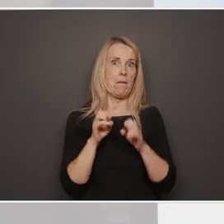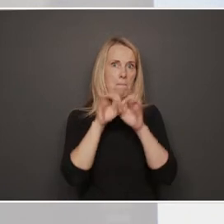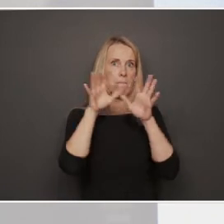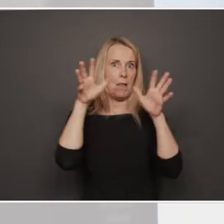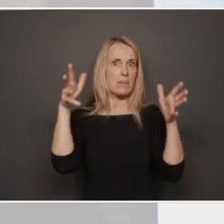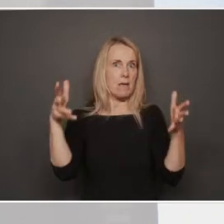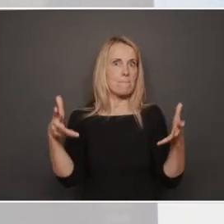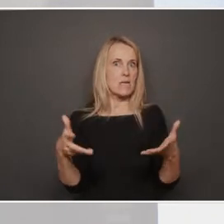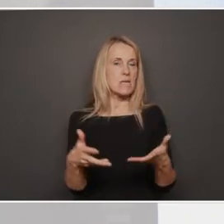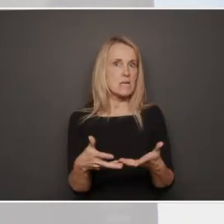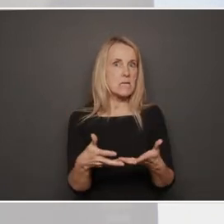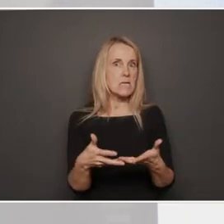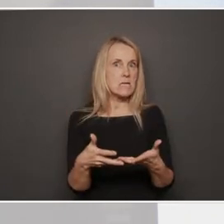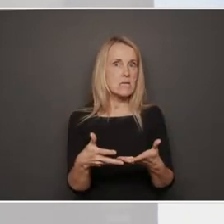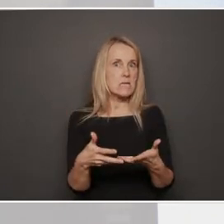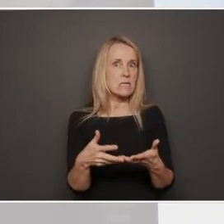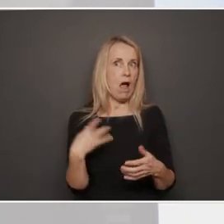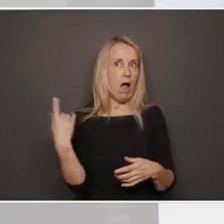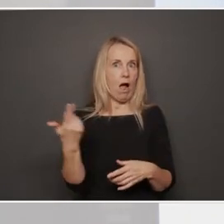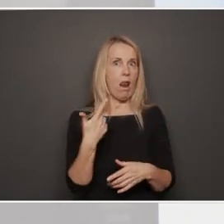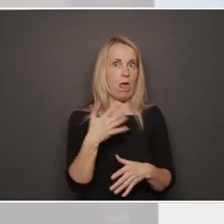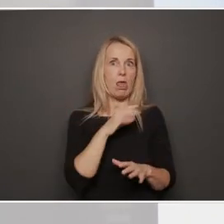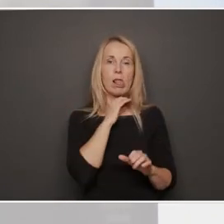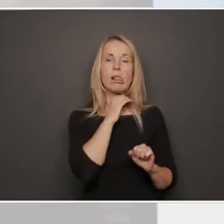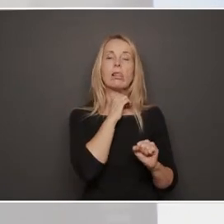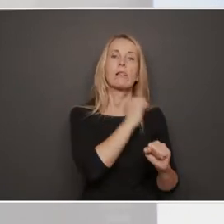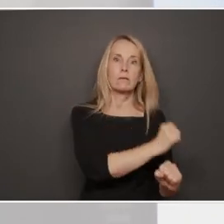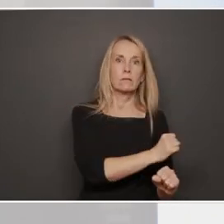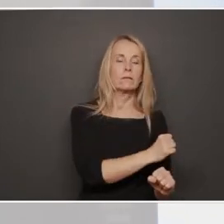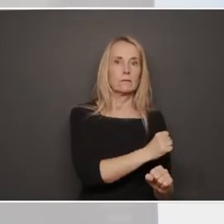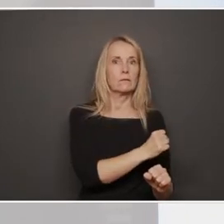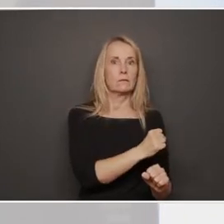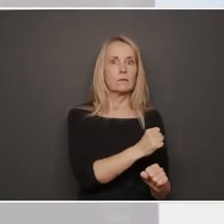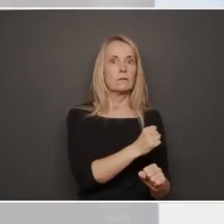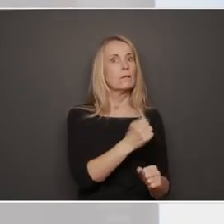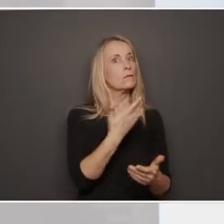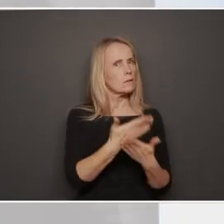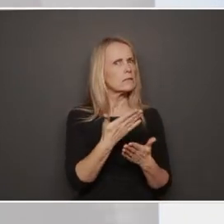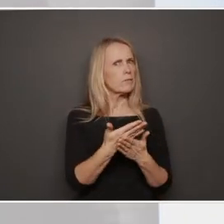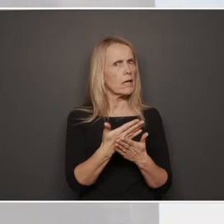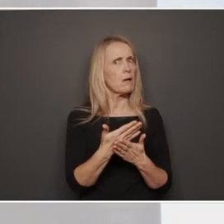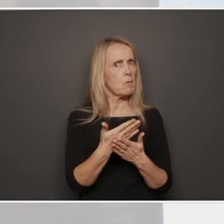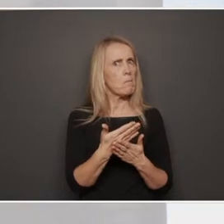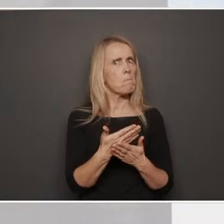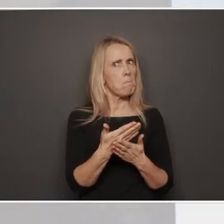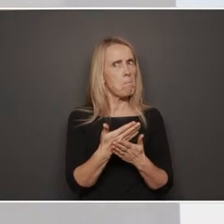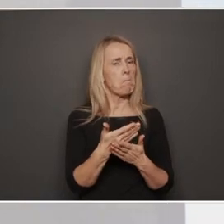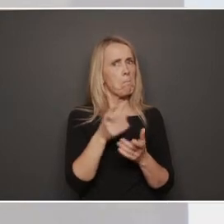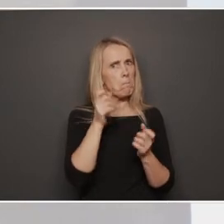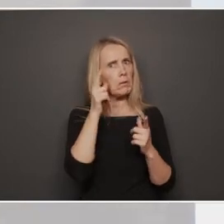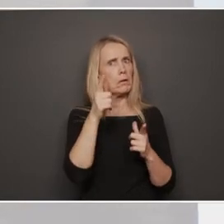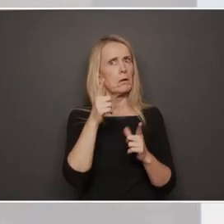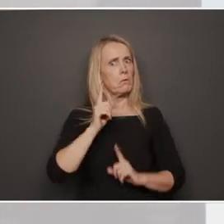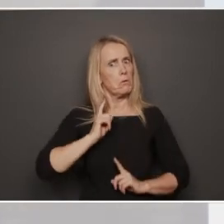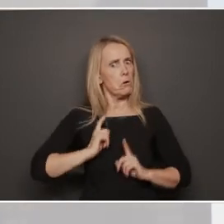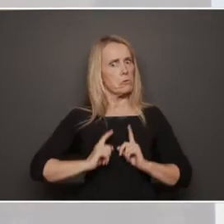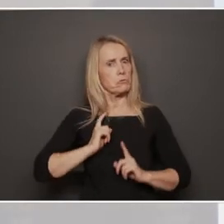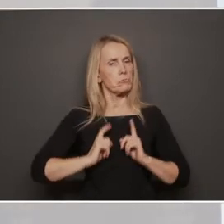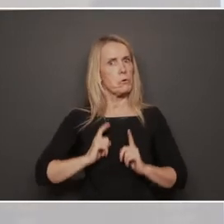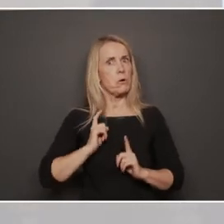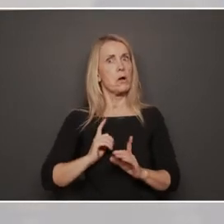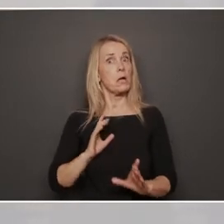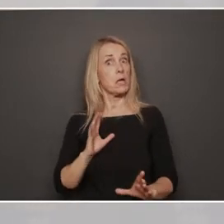im Würgegriff hatte. Und umso mehr ist das Engagement im Zeichen der